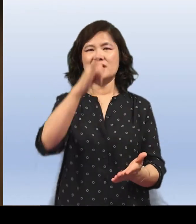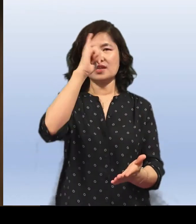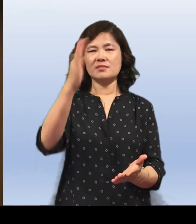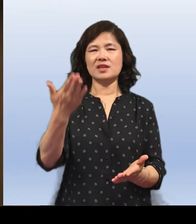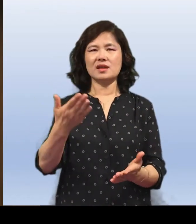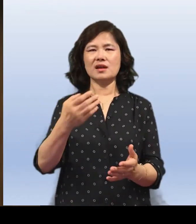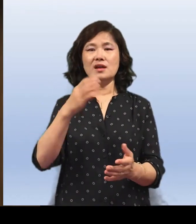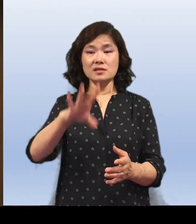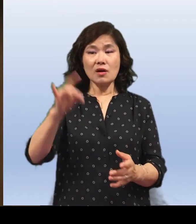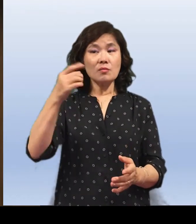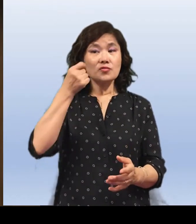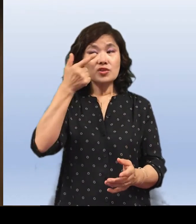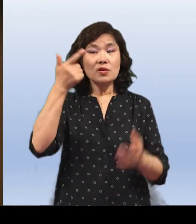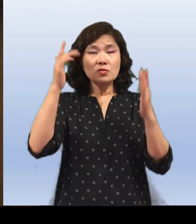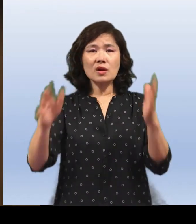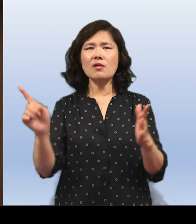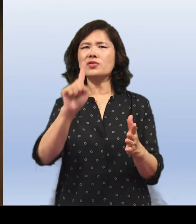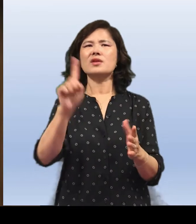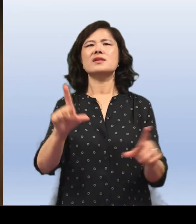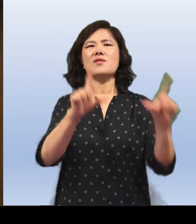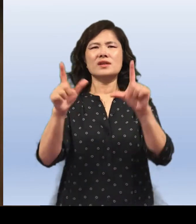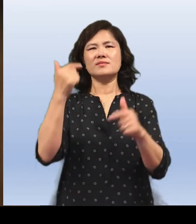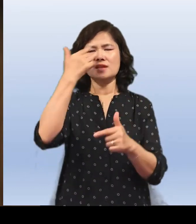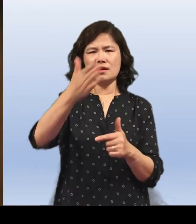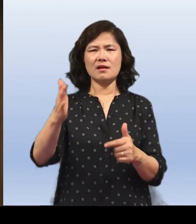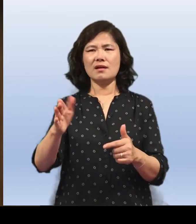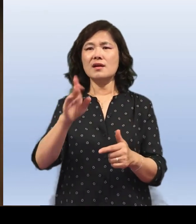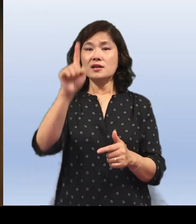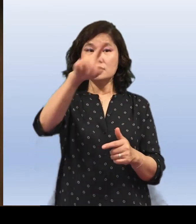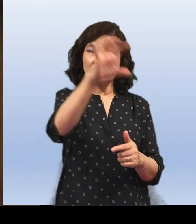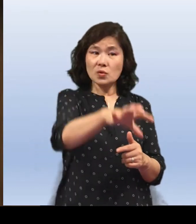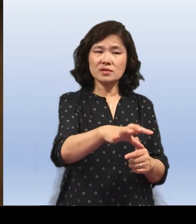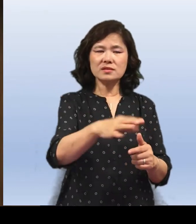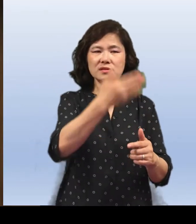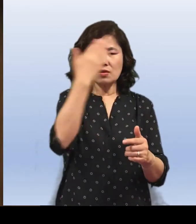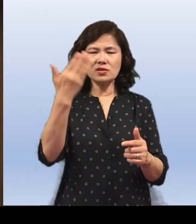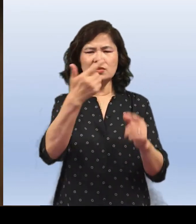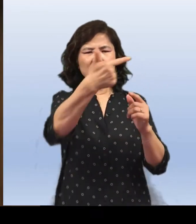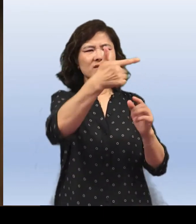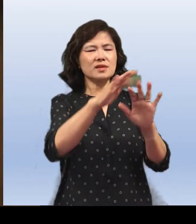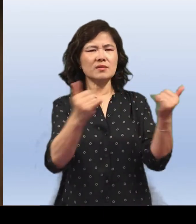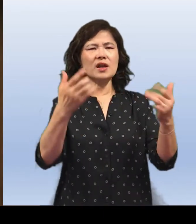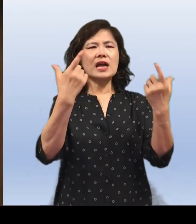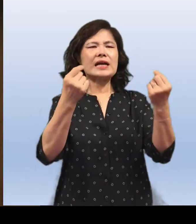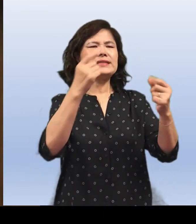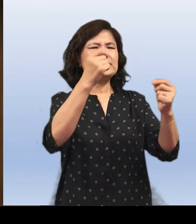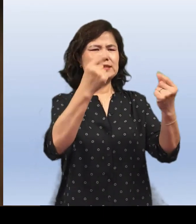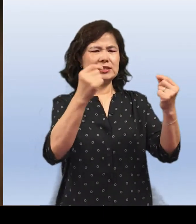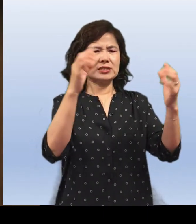처음 6개월 동안 어떤 생활을 했었냐면 현지 청년들 6명과 함께 공동 생활을 했어요.